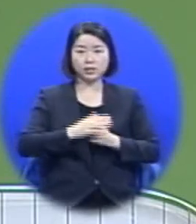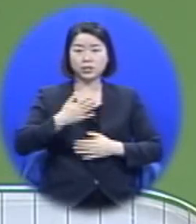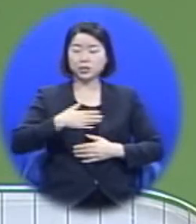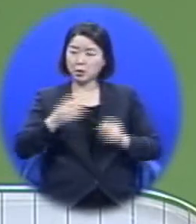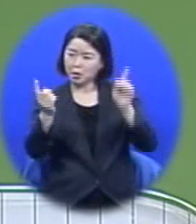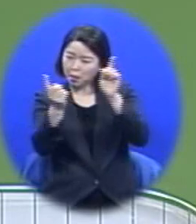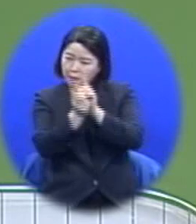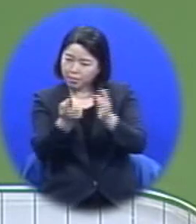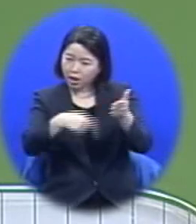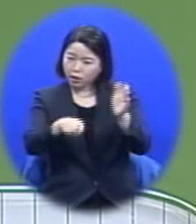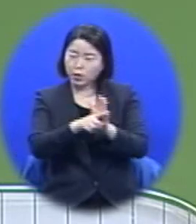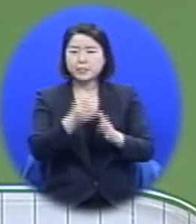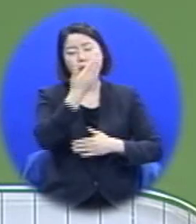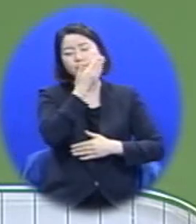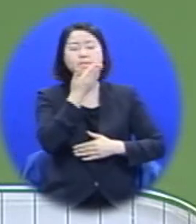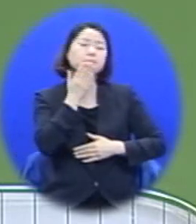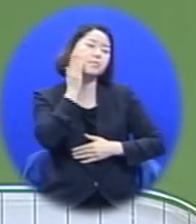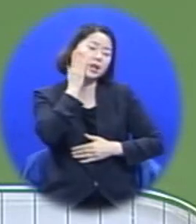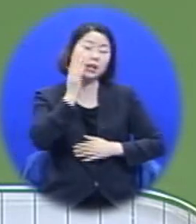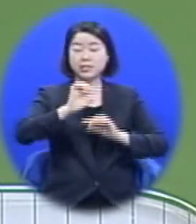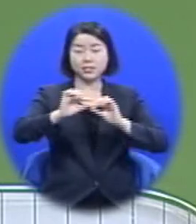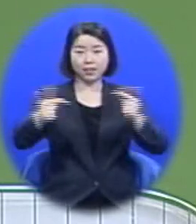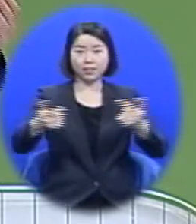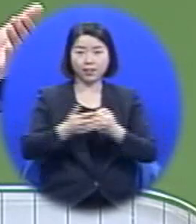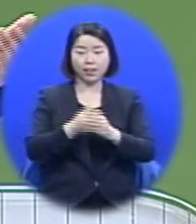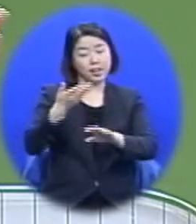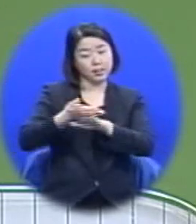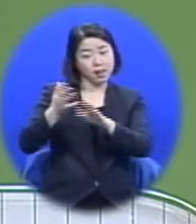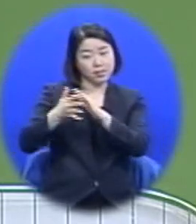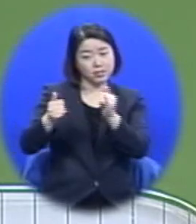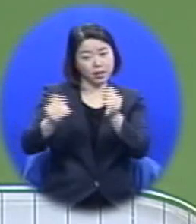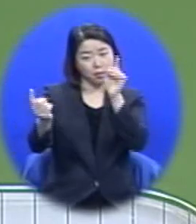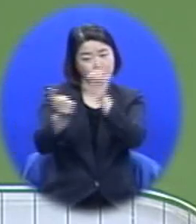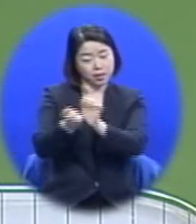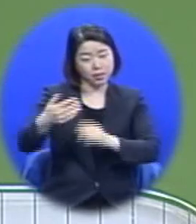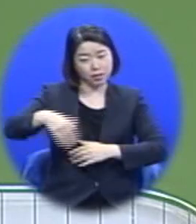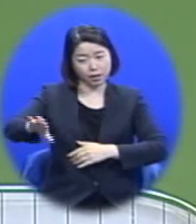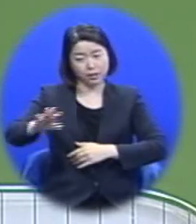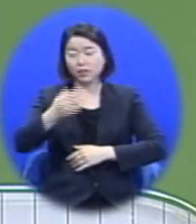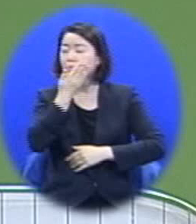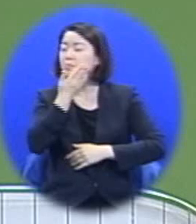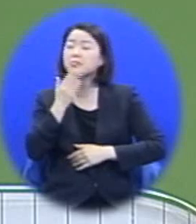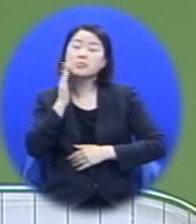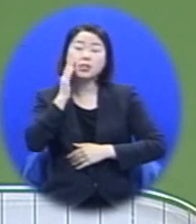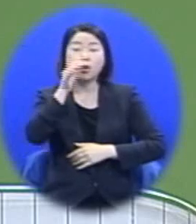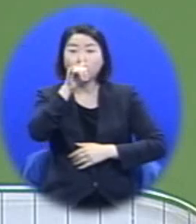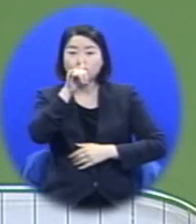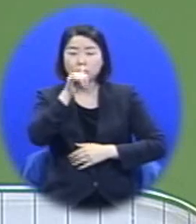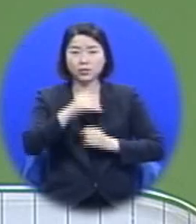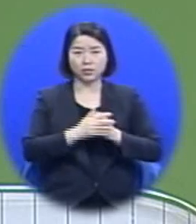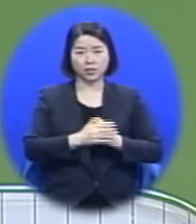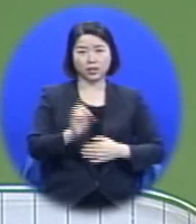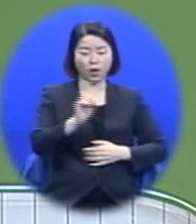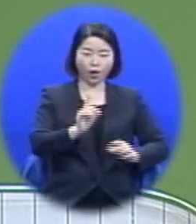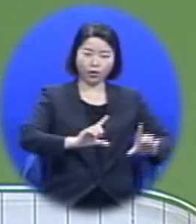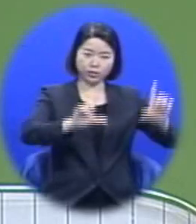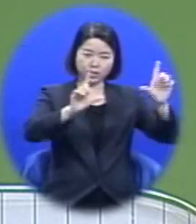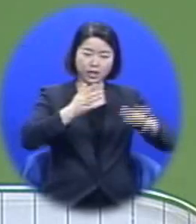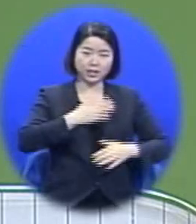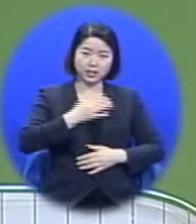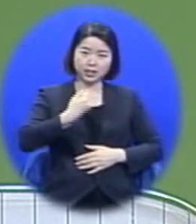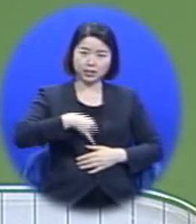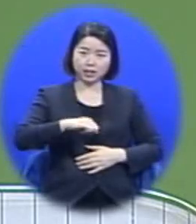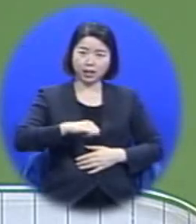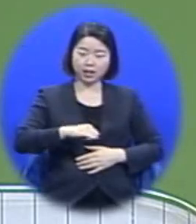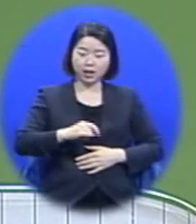만나기 위해서 화장한 에요 다른 사람을 만나러 갈때는 화장하는 것 같아요 어느날 저희 딸들이 저를